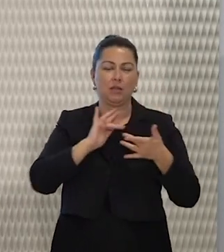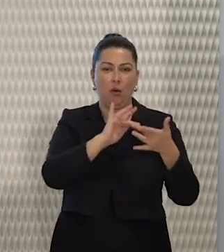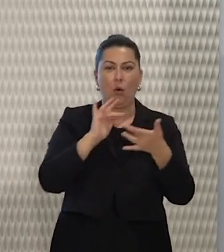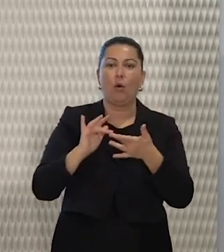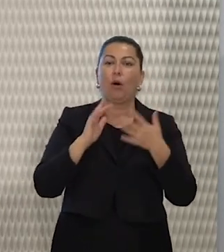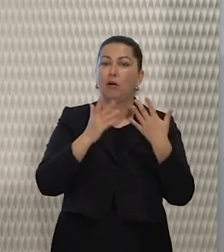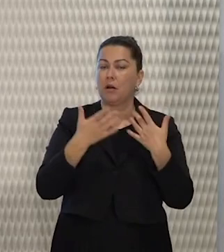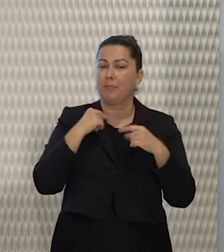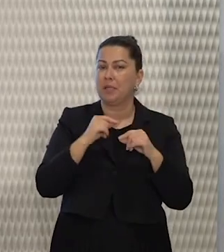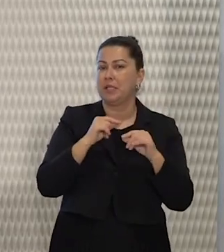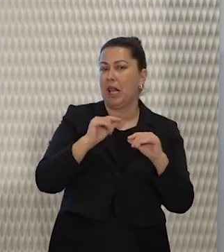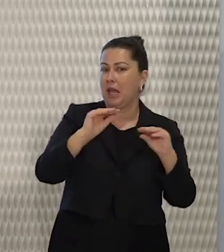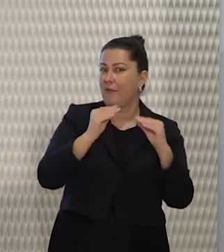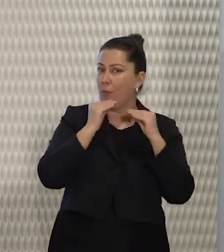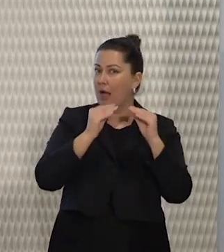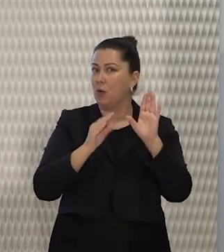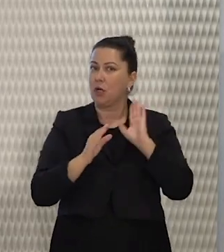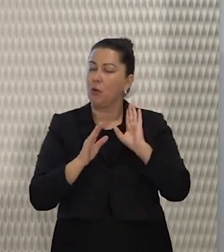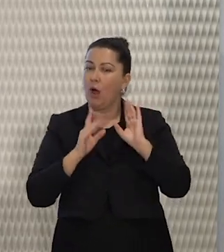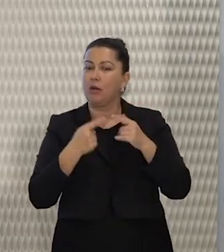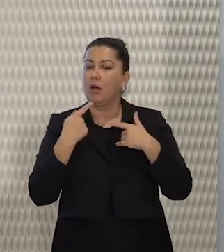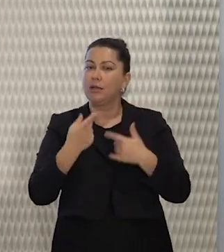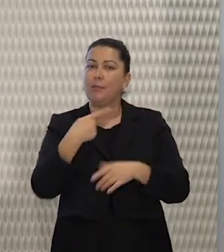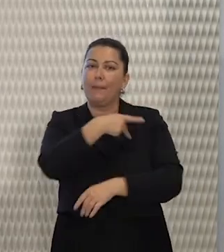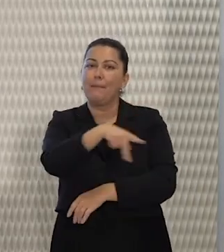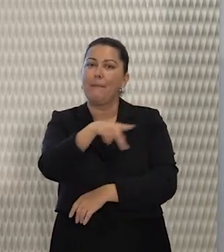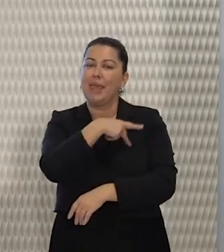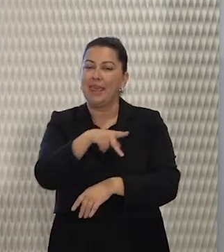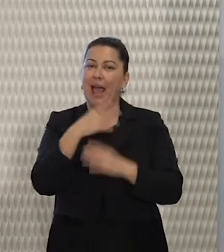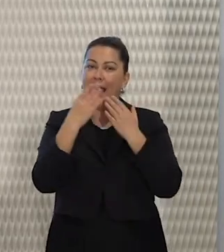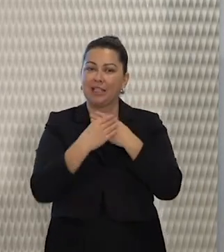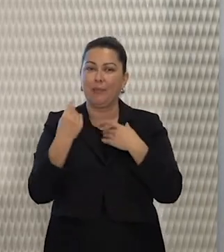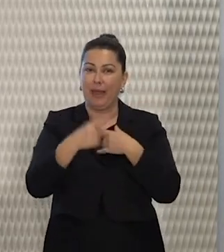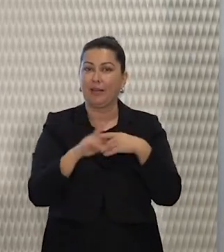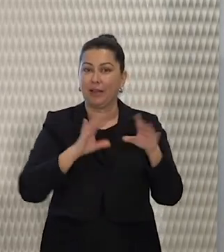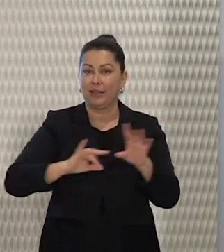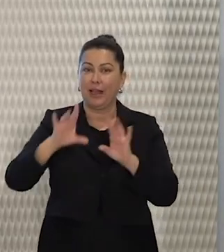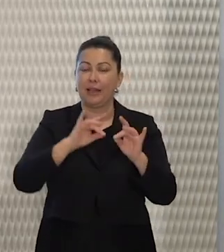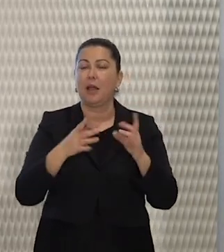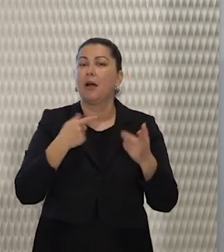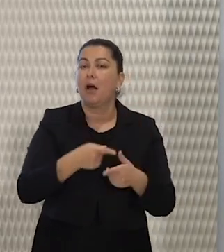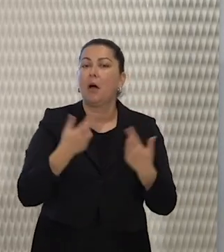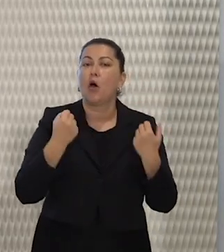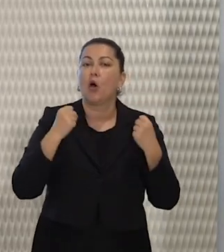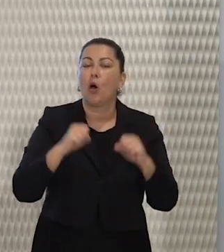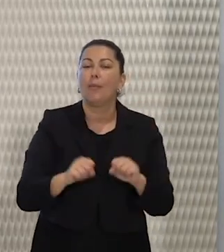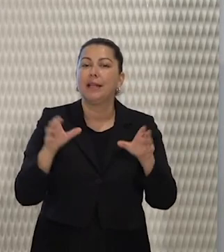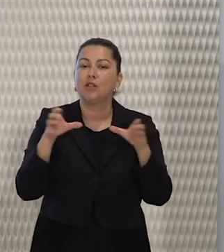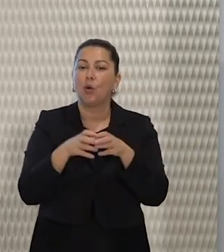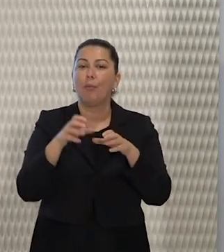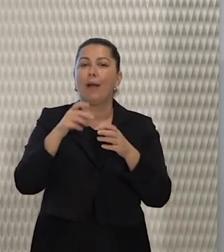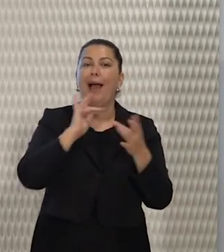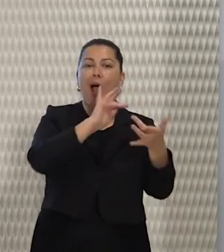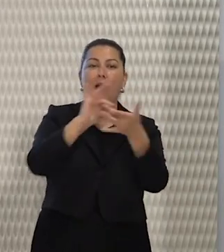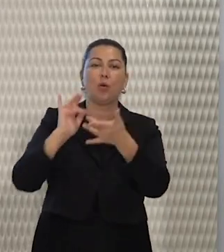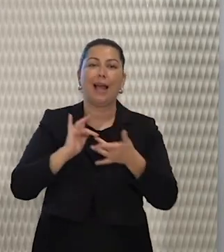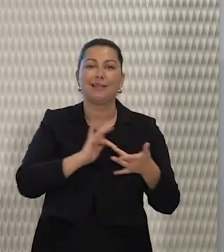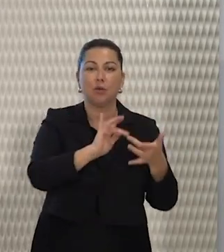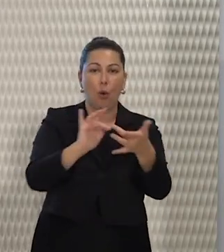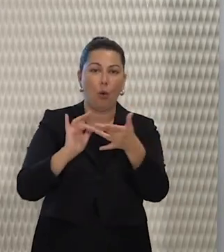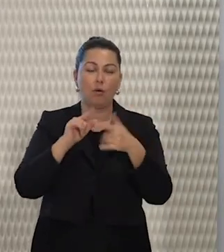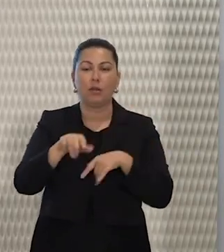an Informationen gehört. Sie sind dort als Peer-Expertin tätig. Warum hat sich die Kompetenzgruppe Annotation bzw.